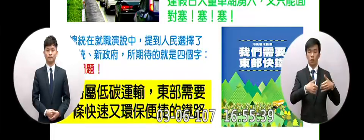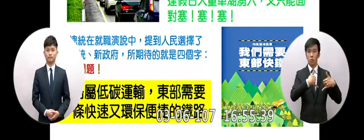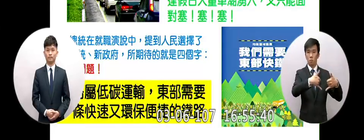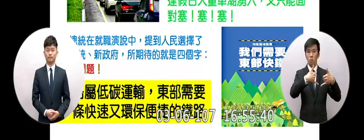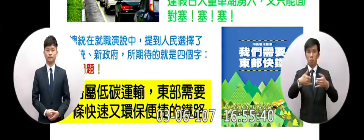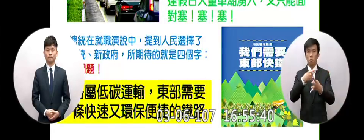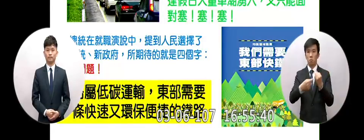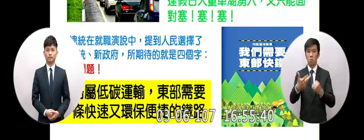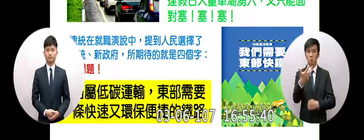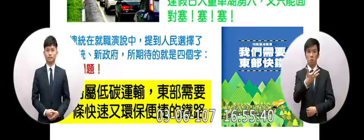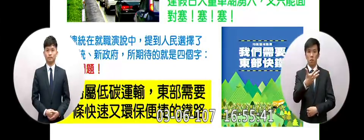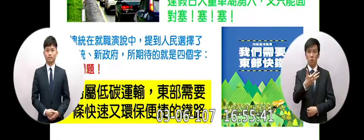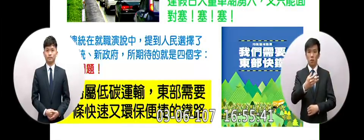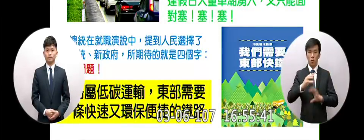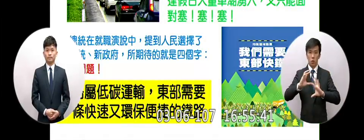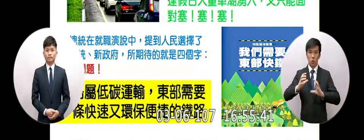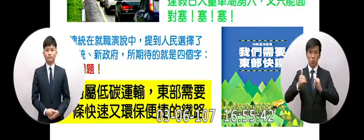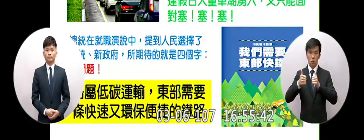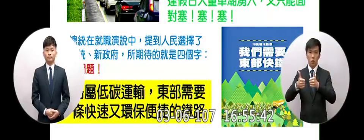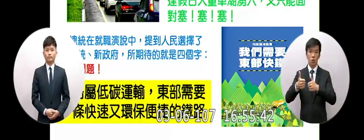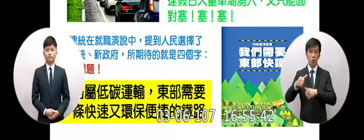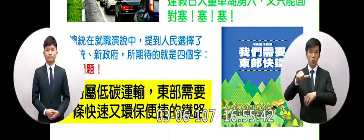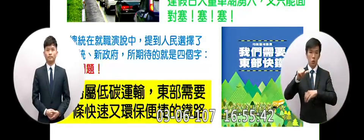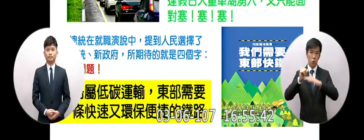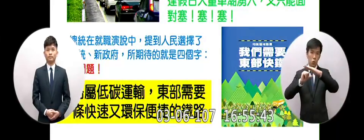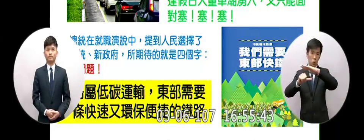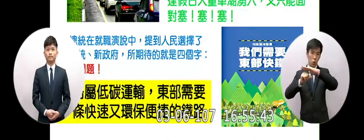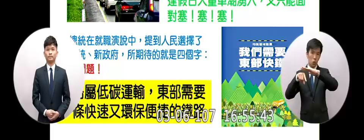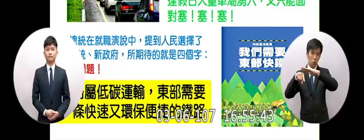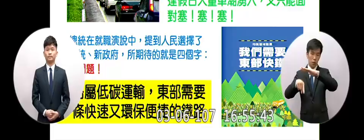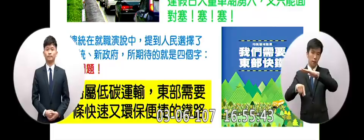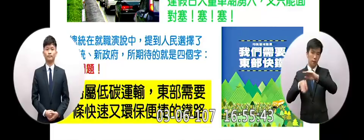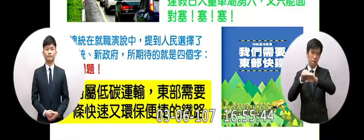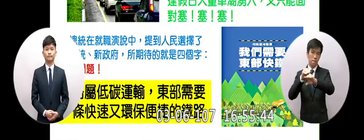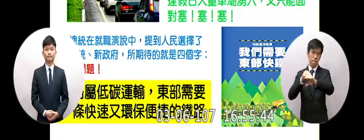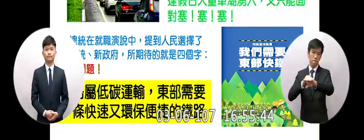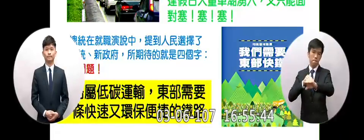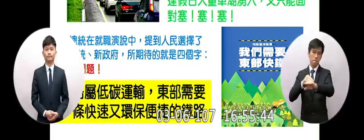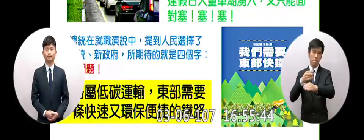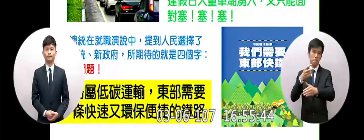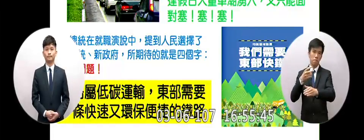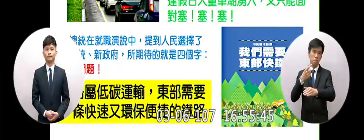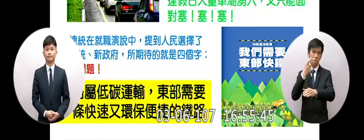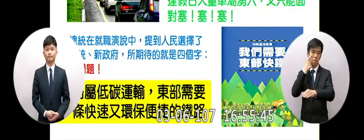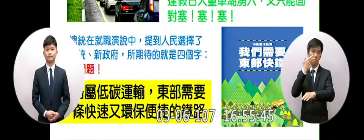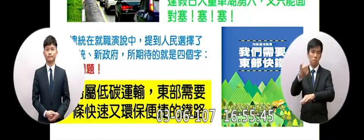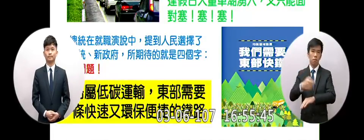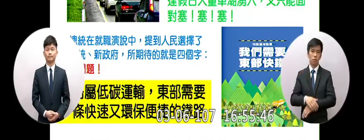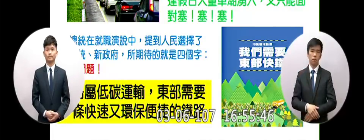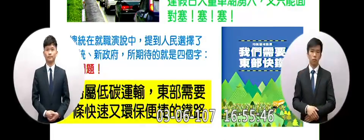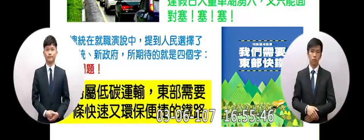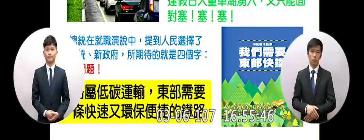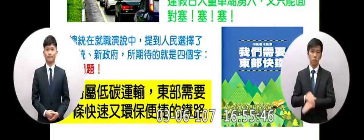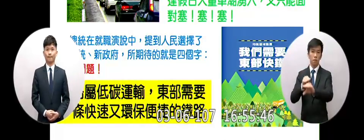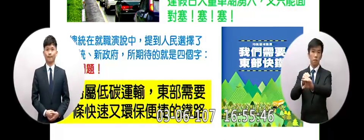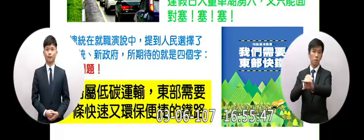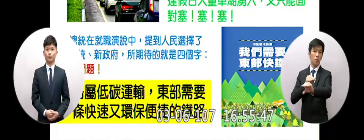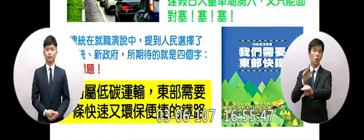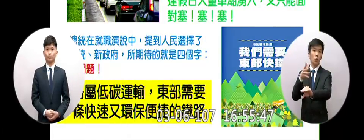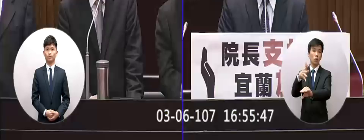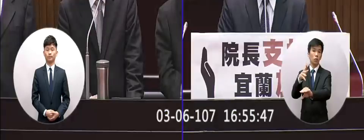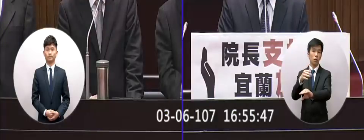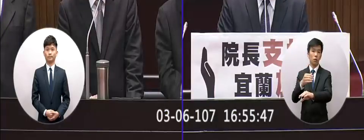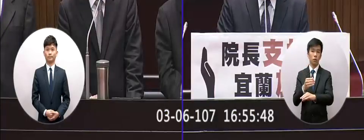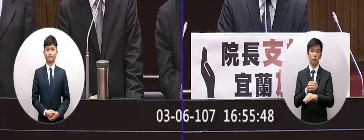的五号呢是假日塞车最严重的地方。所以为什么会塞车？因为大量的车潮涌入宜兰